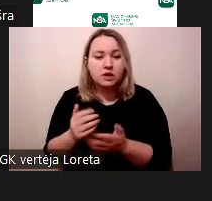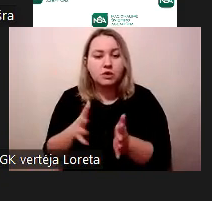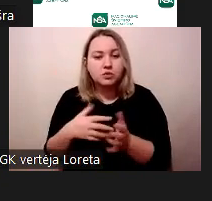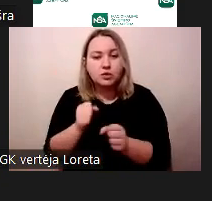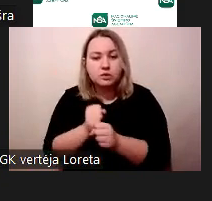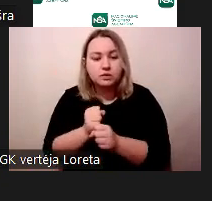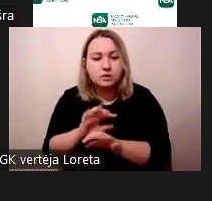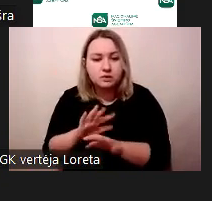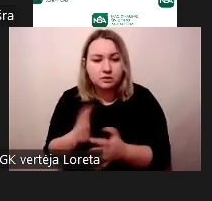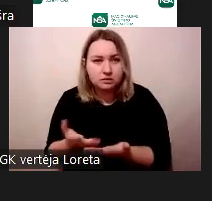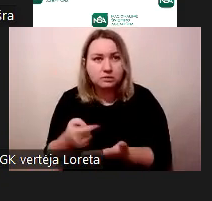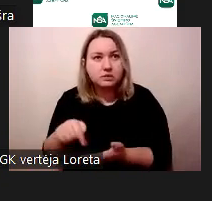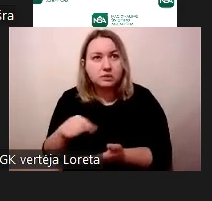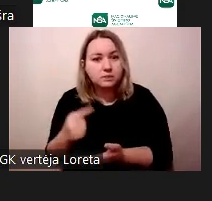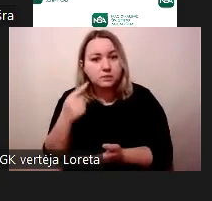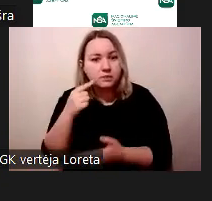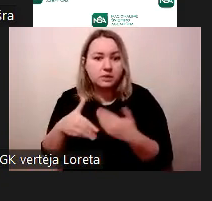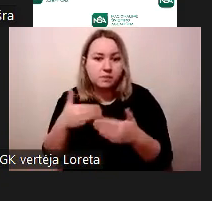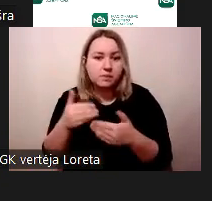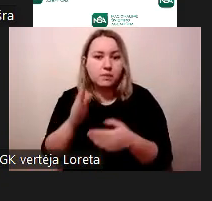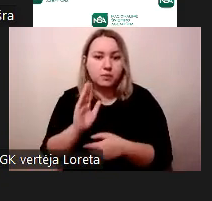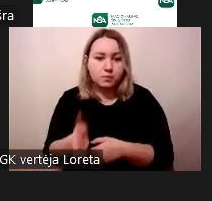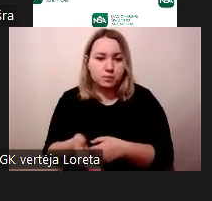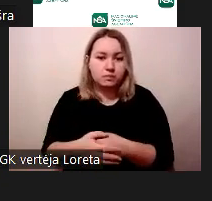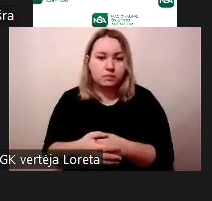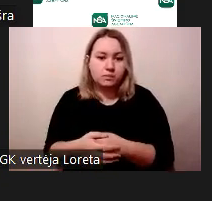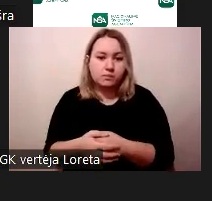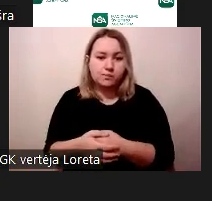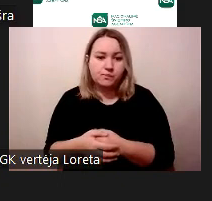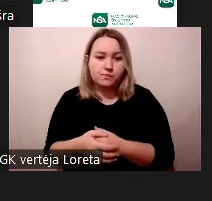toliau, taip eisime į priekį.